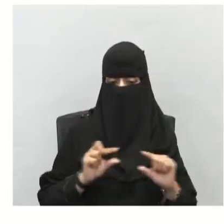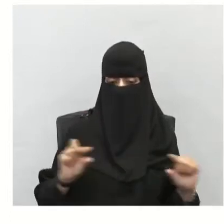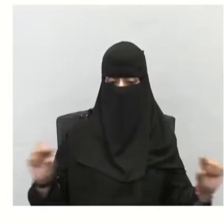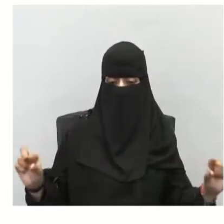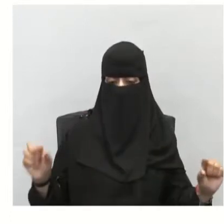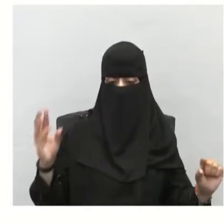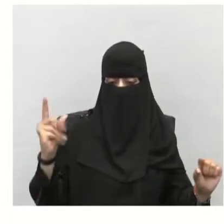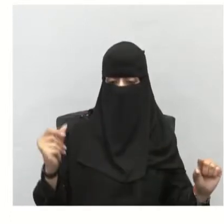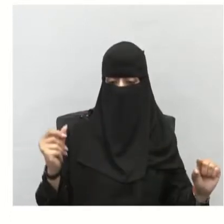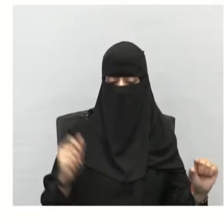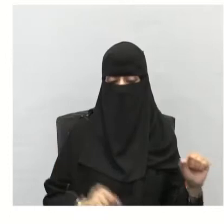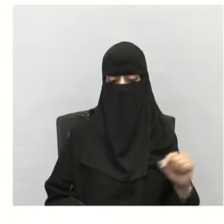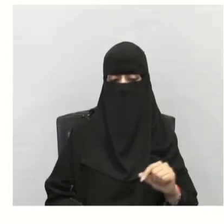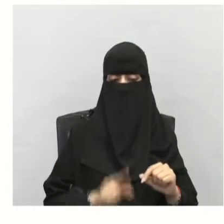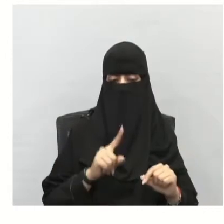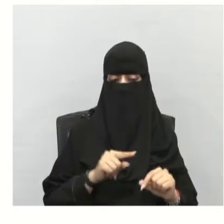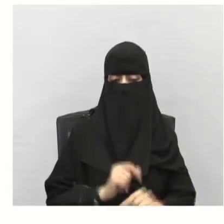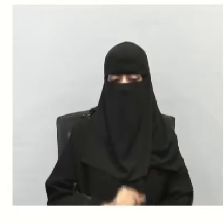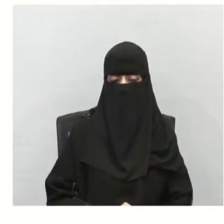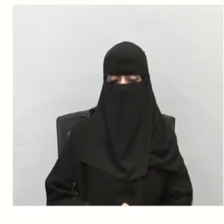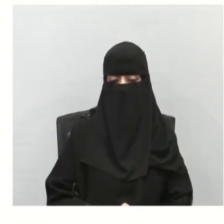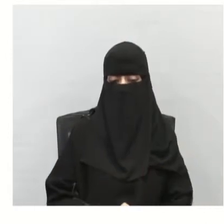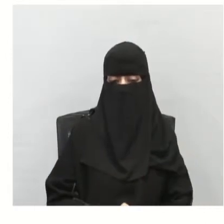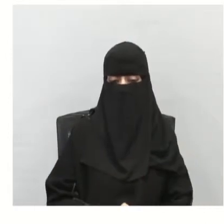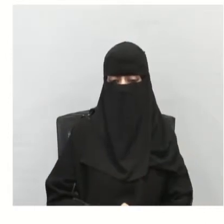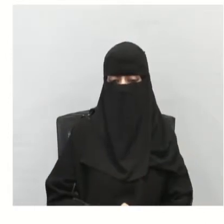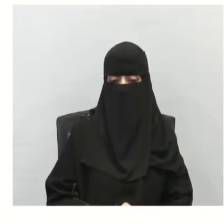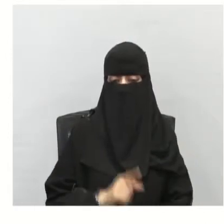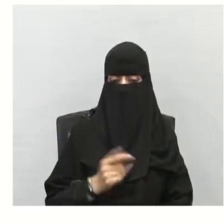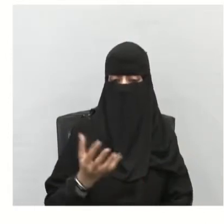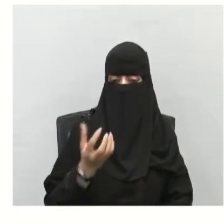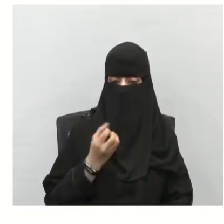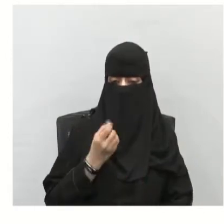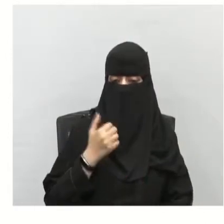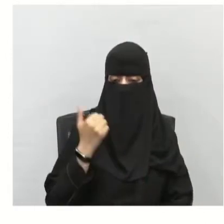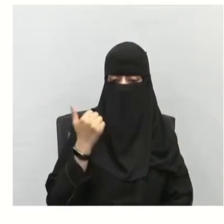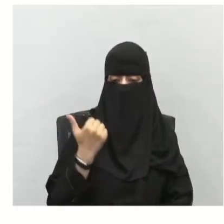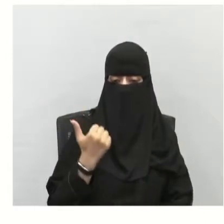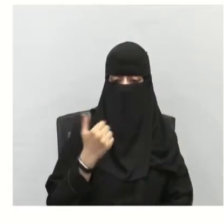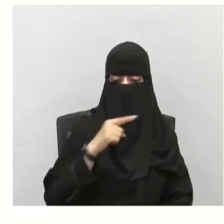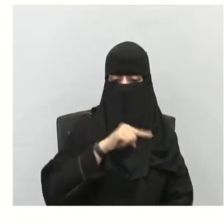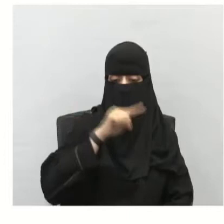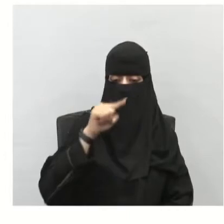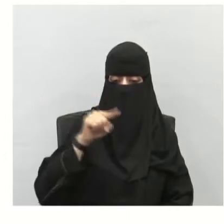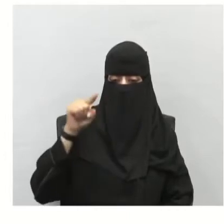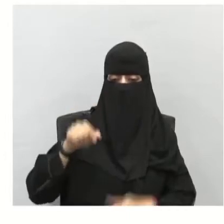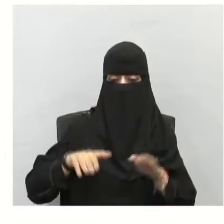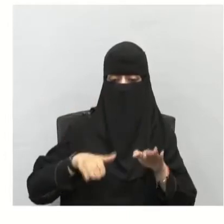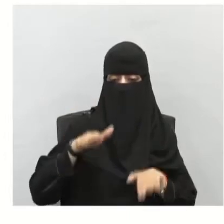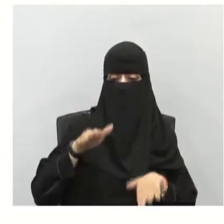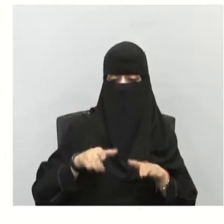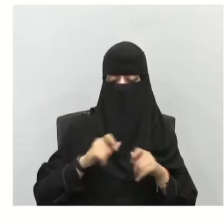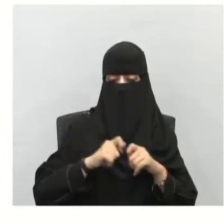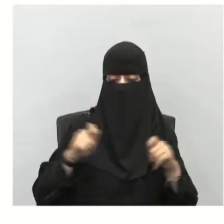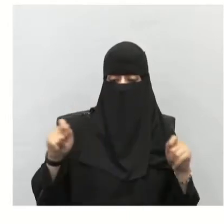الأعداد. يلا خط الأعداد، لاحظوا معي الآن أحتاج إلى 6 قفزات متساوية،